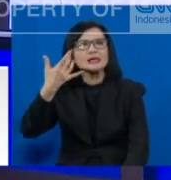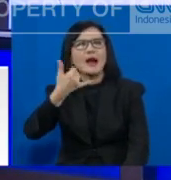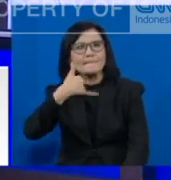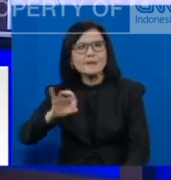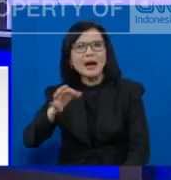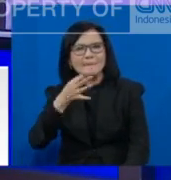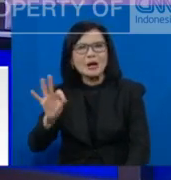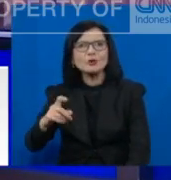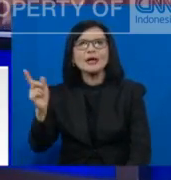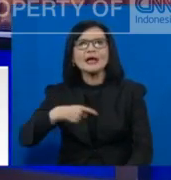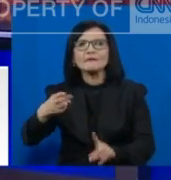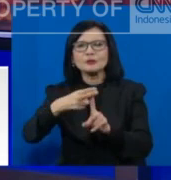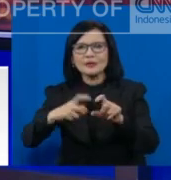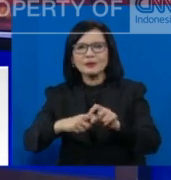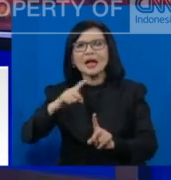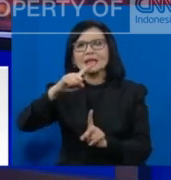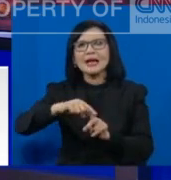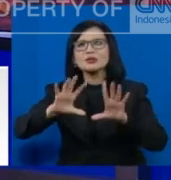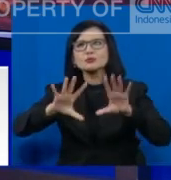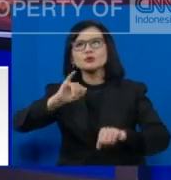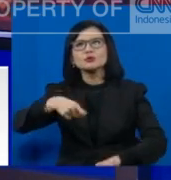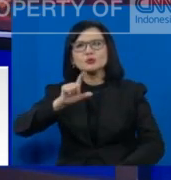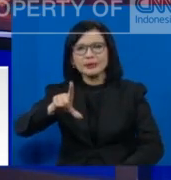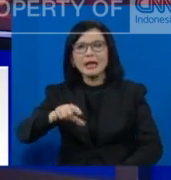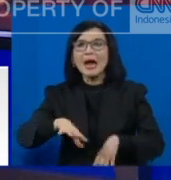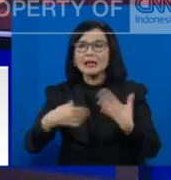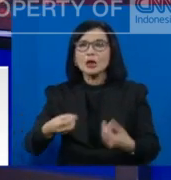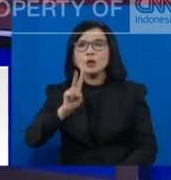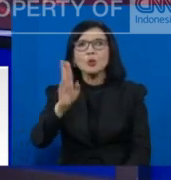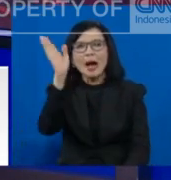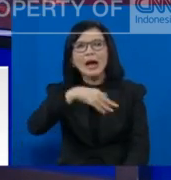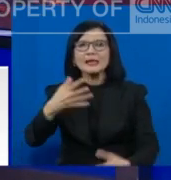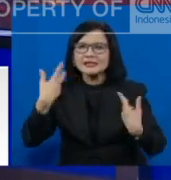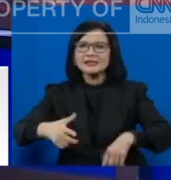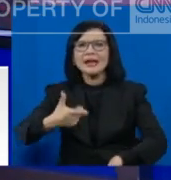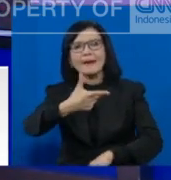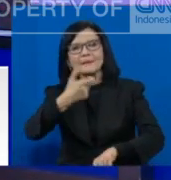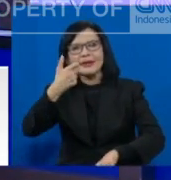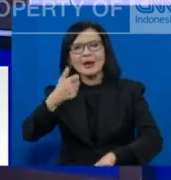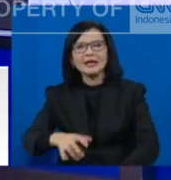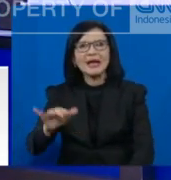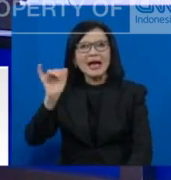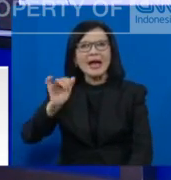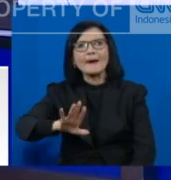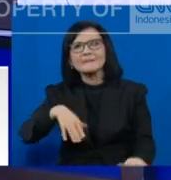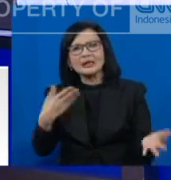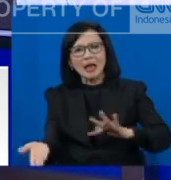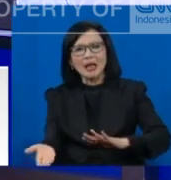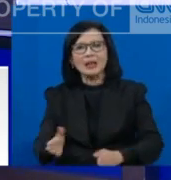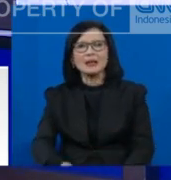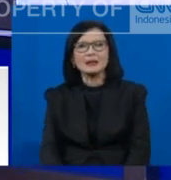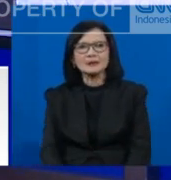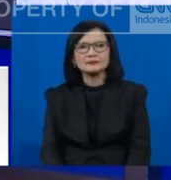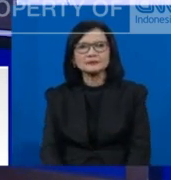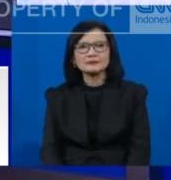Ferdy sambo pada tanggal 10 Juli malam atau dua hari setelah peristiwa penembakan yang menewaskan Brigadir joshuahuta barat